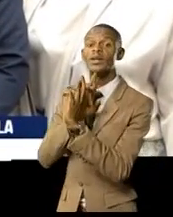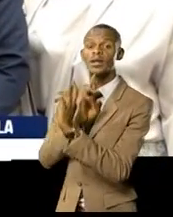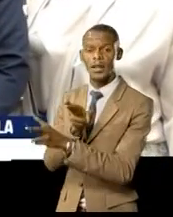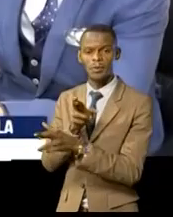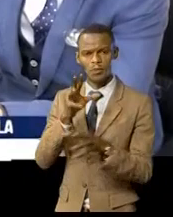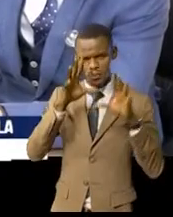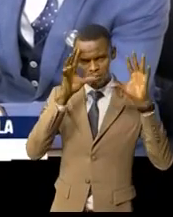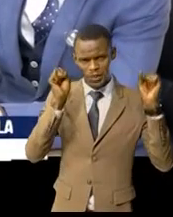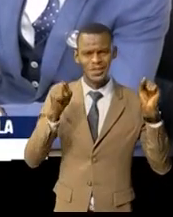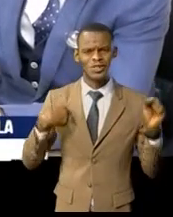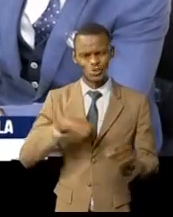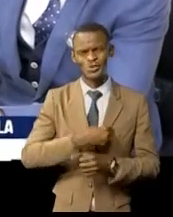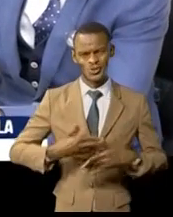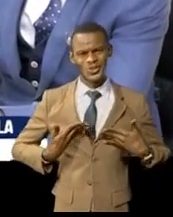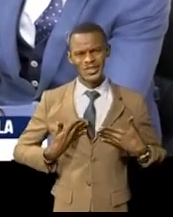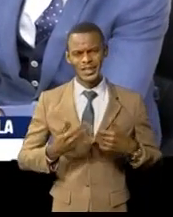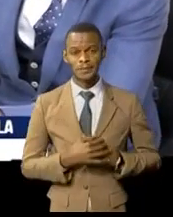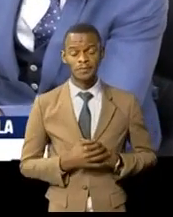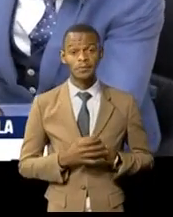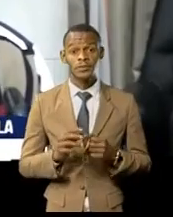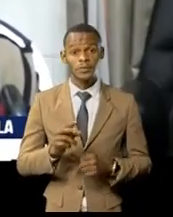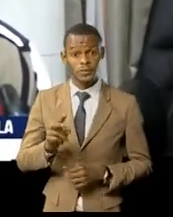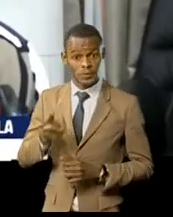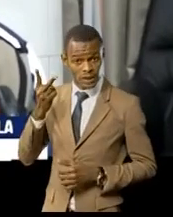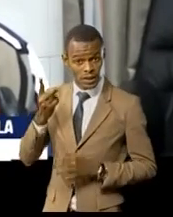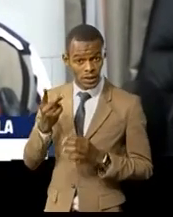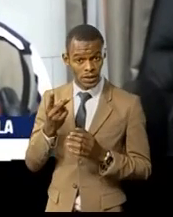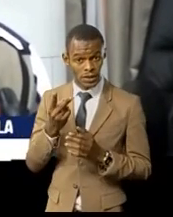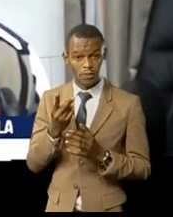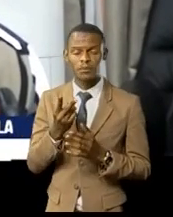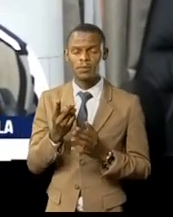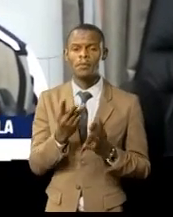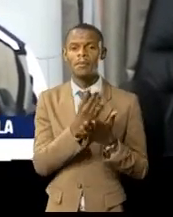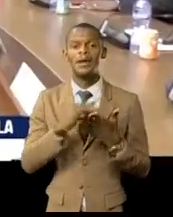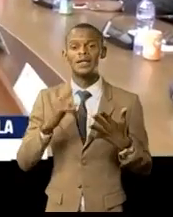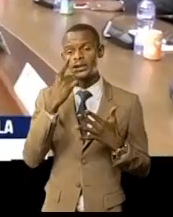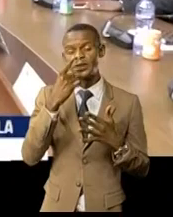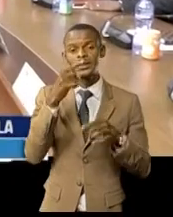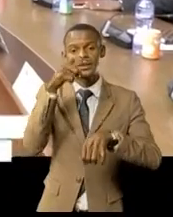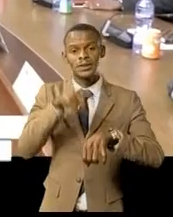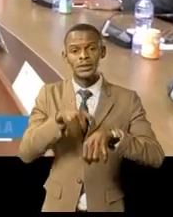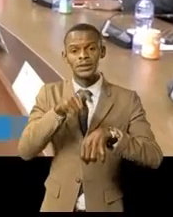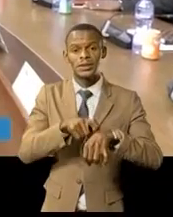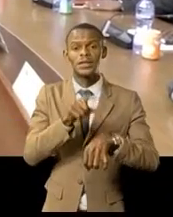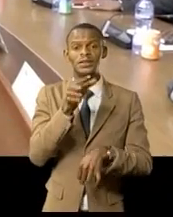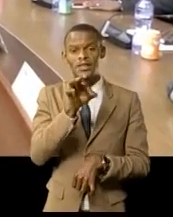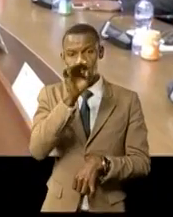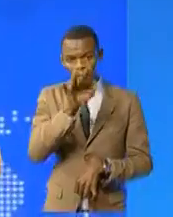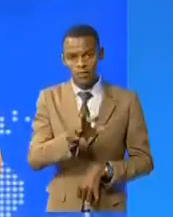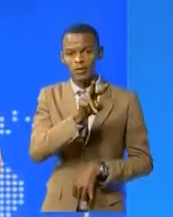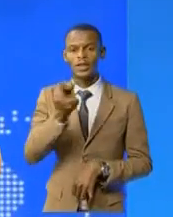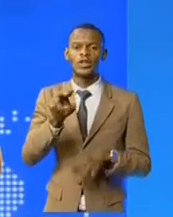été dit ce soir. Cette 9e édition des Jeux de la francophonie se tiendra en principe du 19 au 22 août